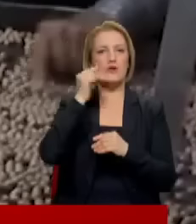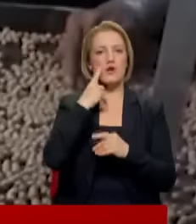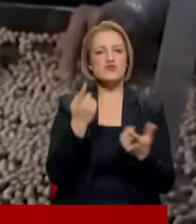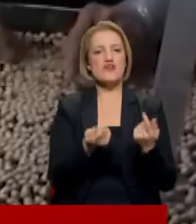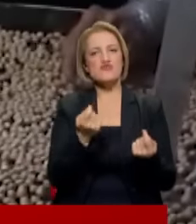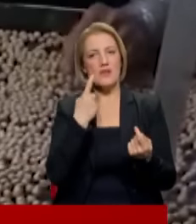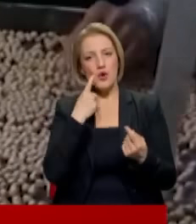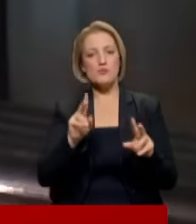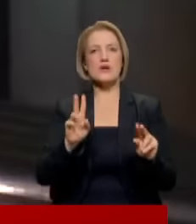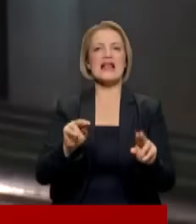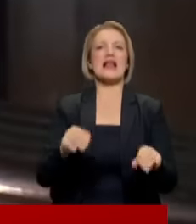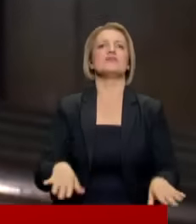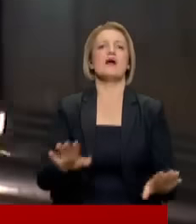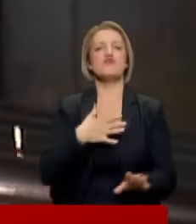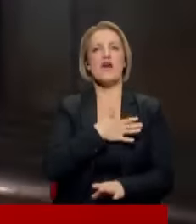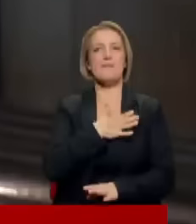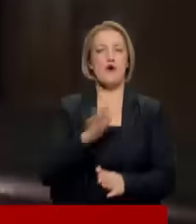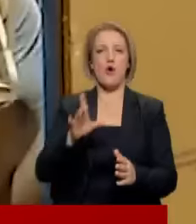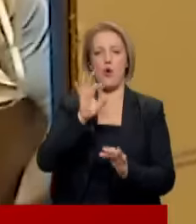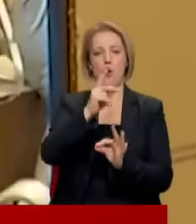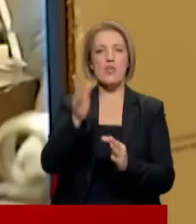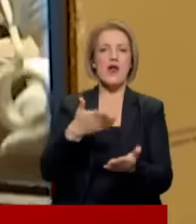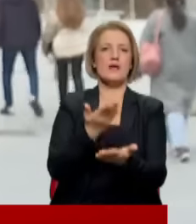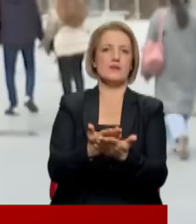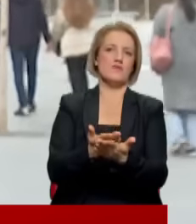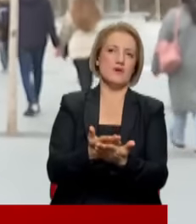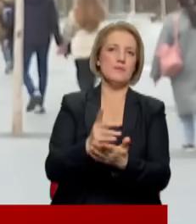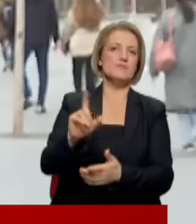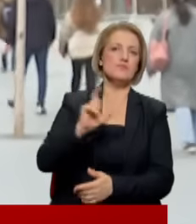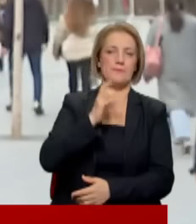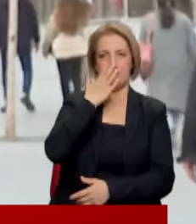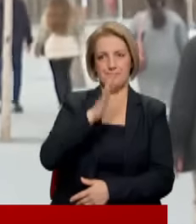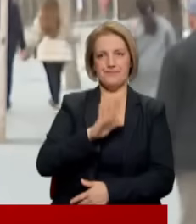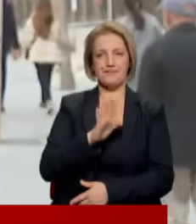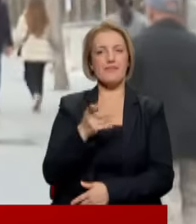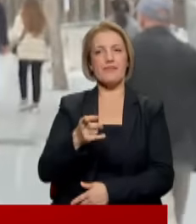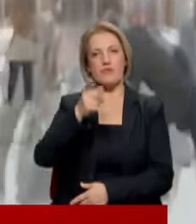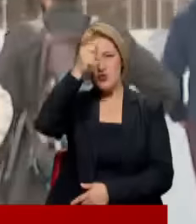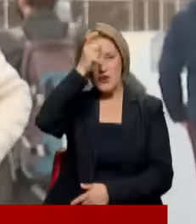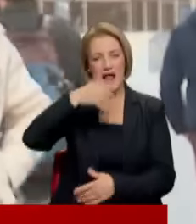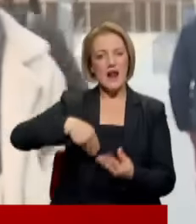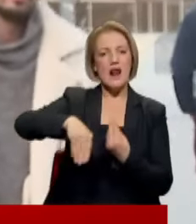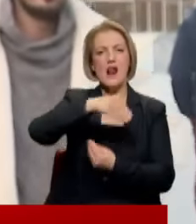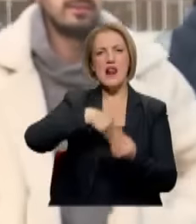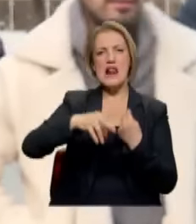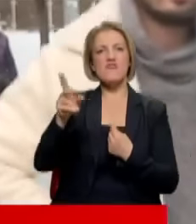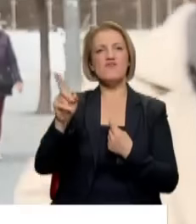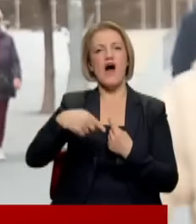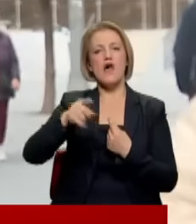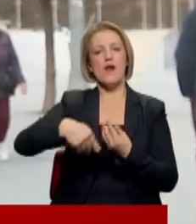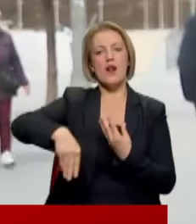çalışana göre de bu yeterli değil CHP önerisine karşılık bekliyor Türkiye vergilerle dönen bir ülke olduğu için diğer affa